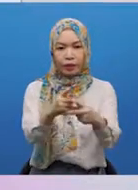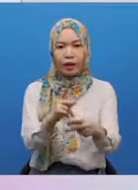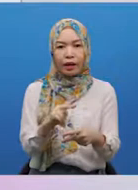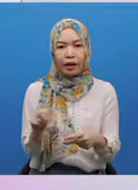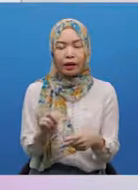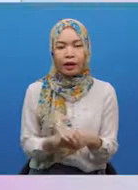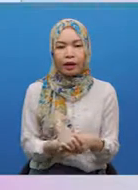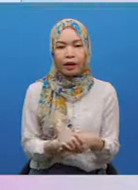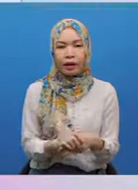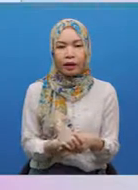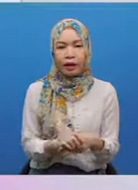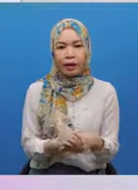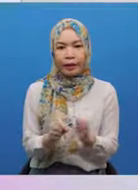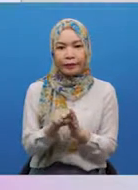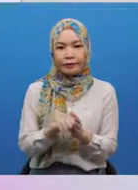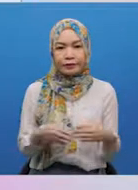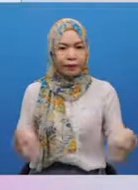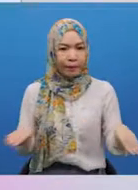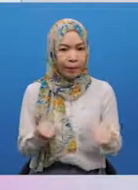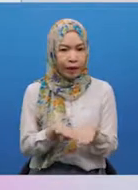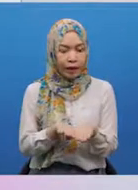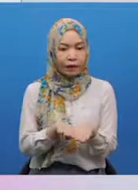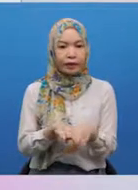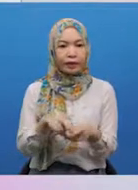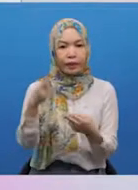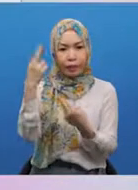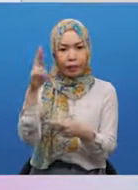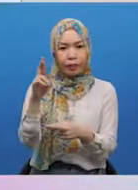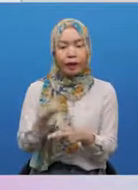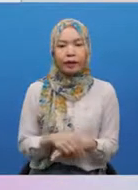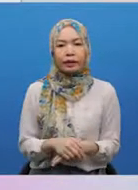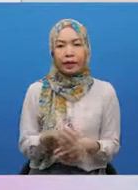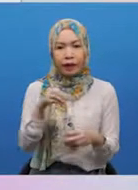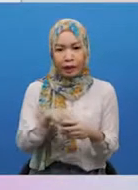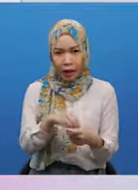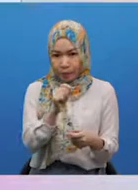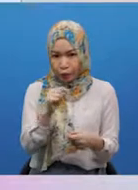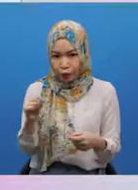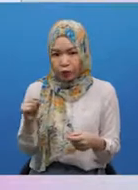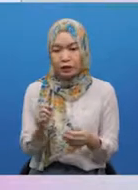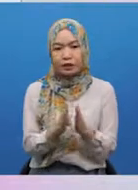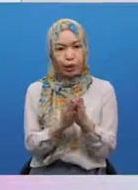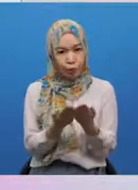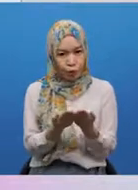sebagai penghormatan kerana penulisannya dalam bidang akademik.